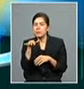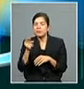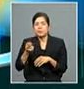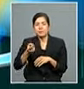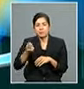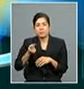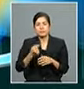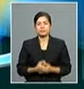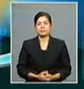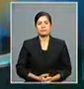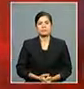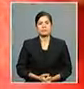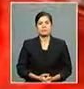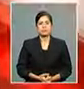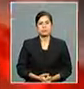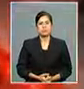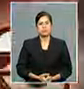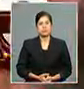ด้วยครับ